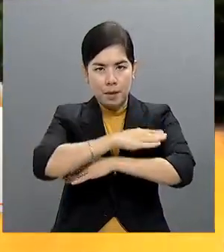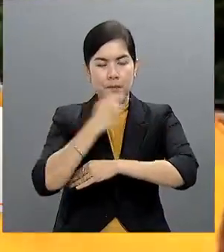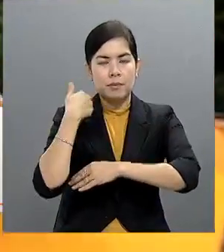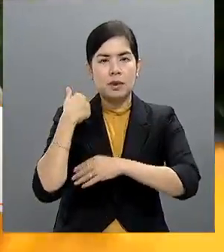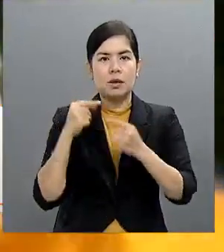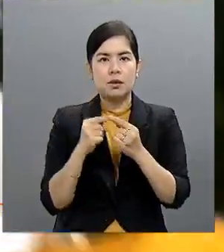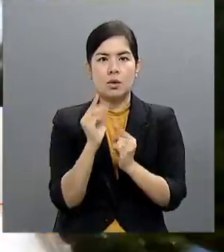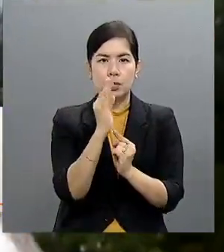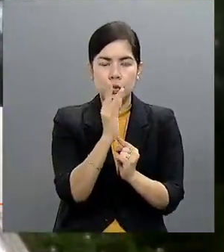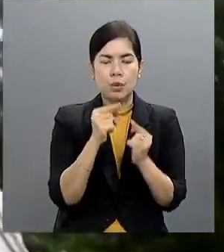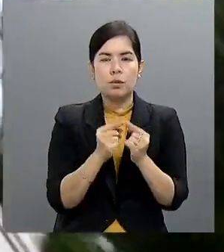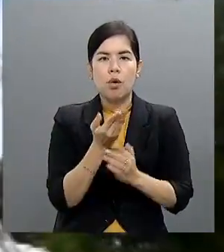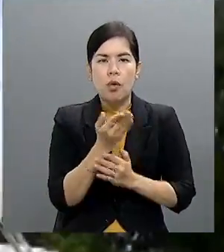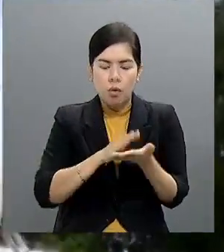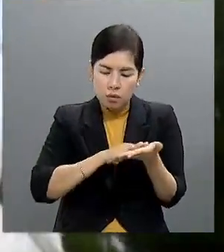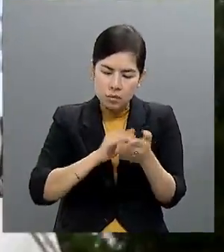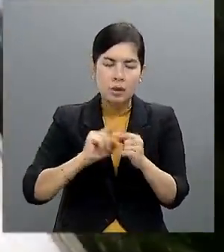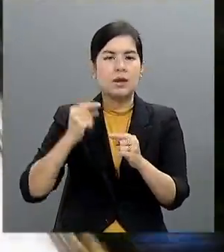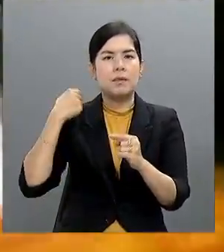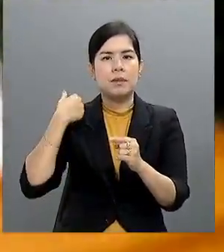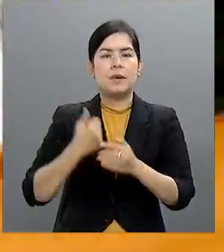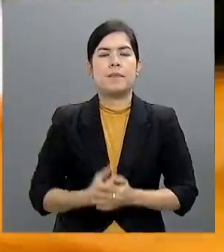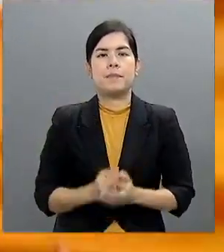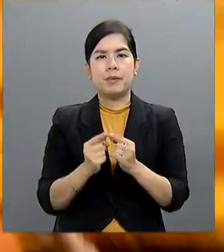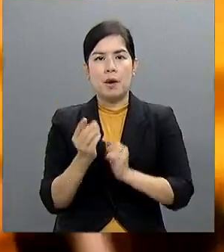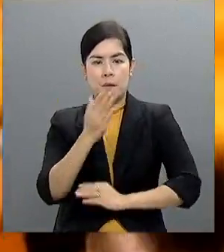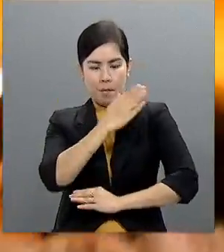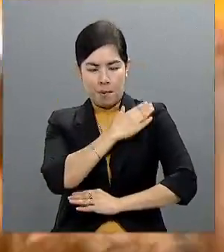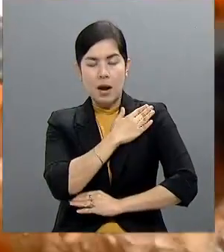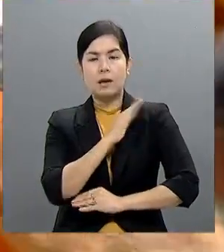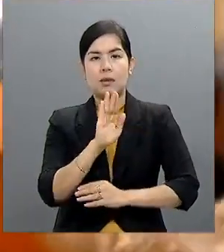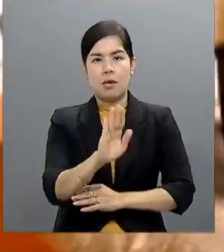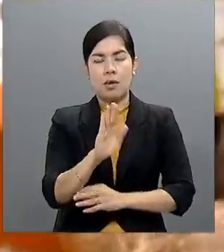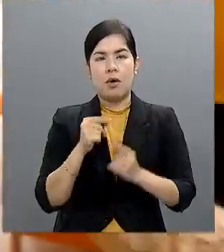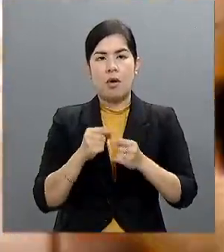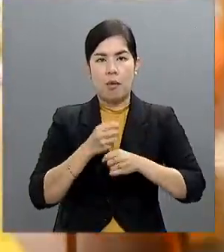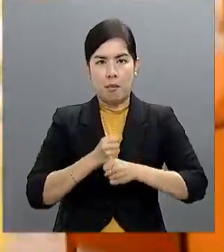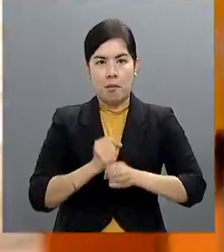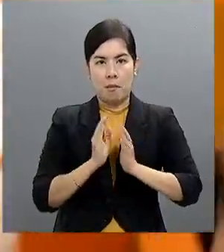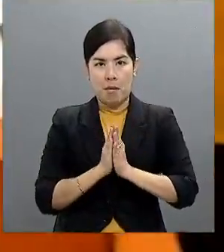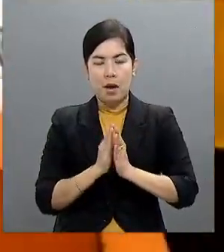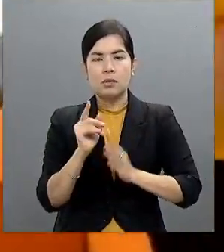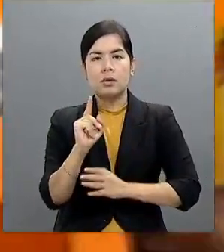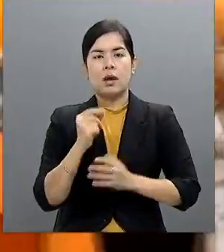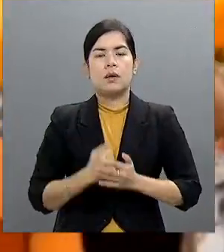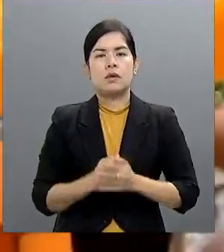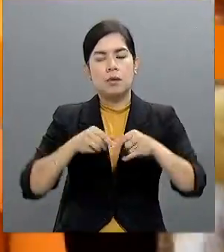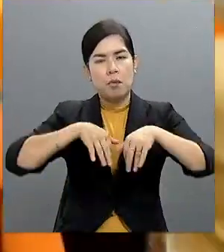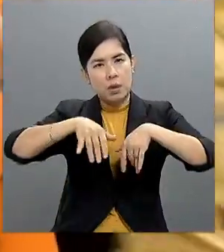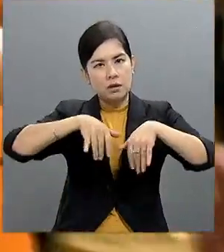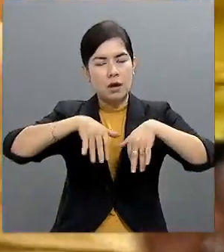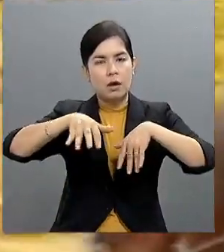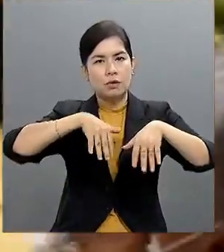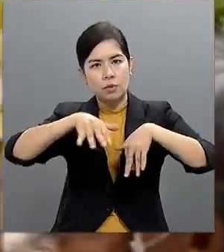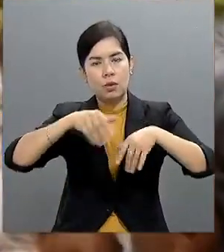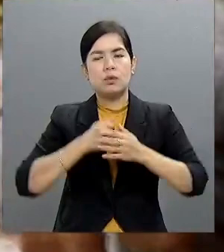การเปลี่ยนผ้าครององค์พระพ.ป.ร.กาญจนธรรมพิทักษ์ได้รับแรงศรัทธาจากชาวบ้านร่วมใจกันถวายปัจจัย